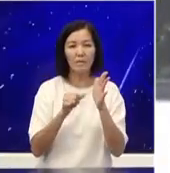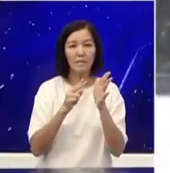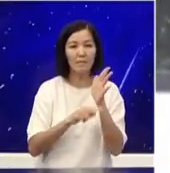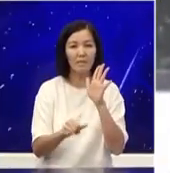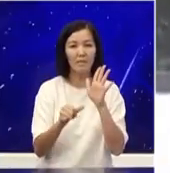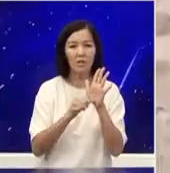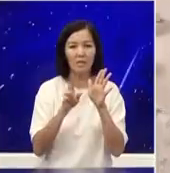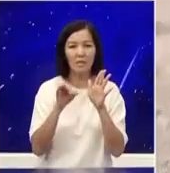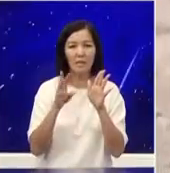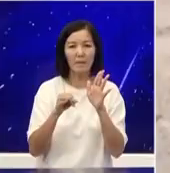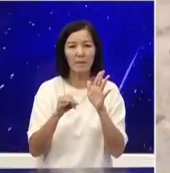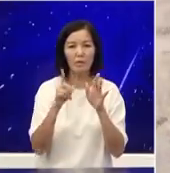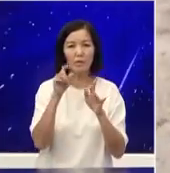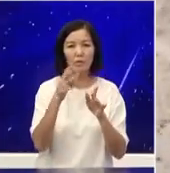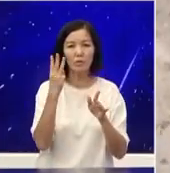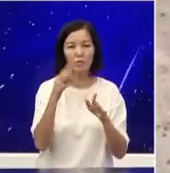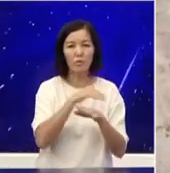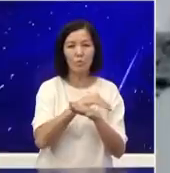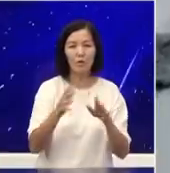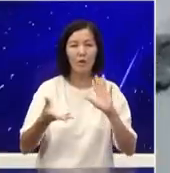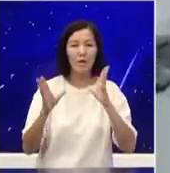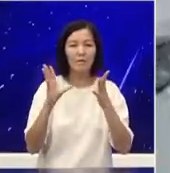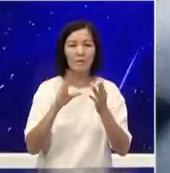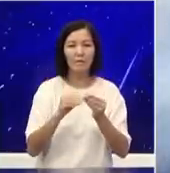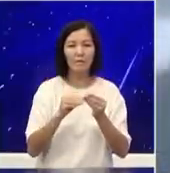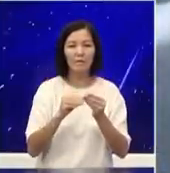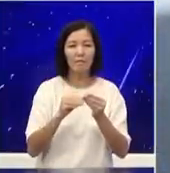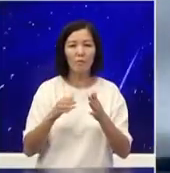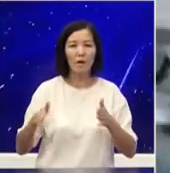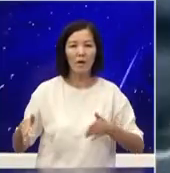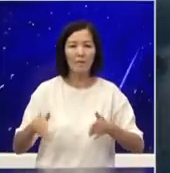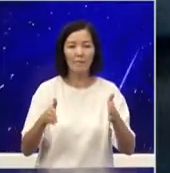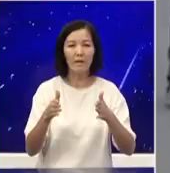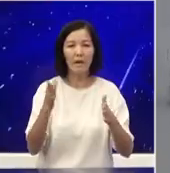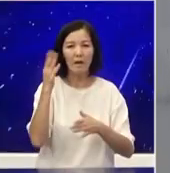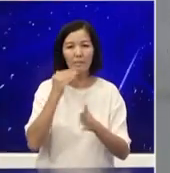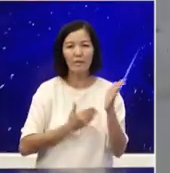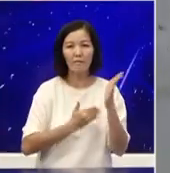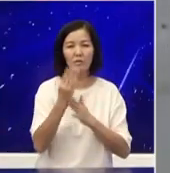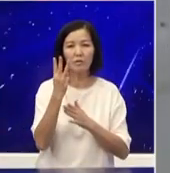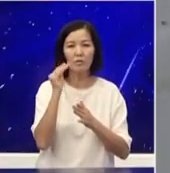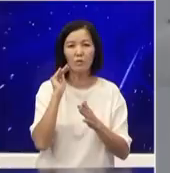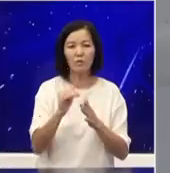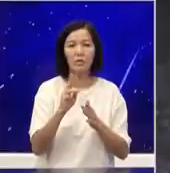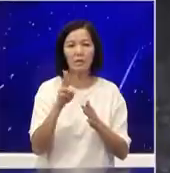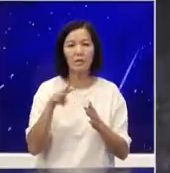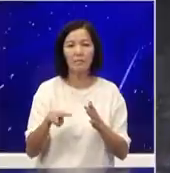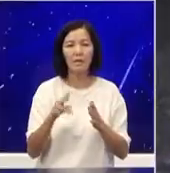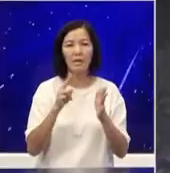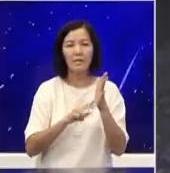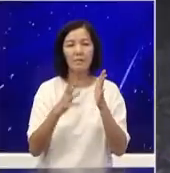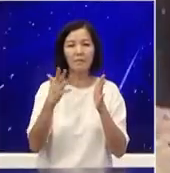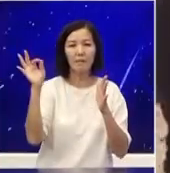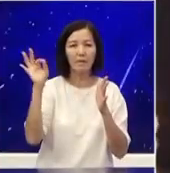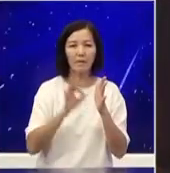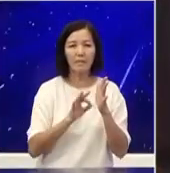километрах дорог на 103 улицах. Всего общая протяженность автополотна в Алматы свыше 3000 километров.